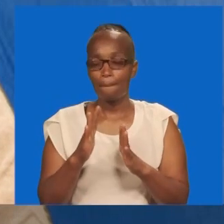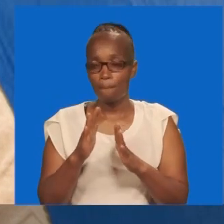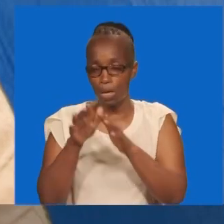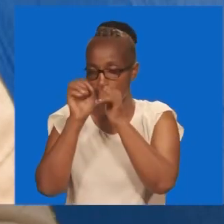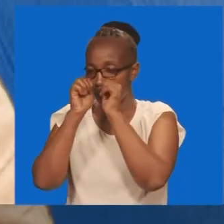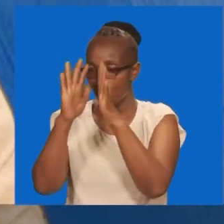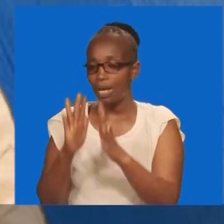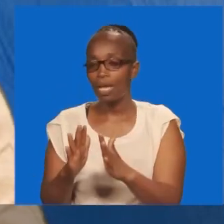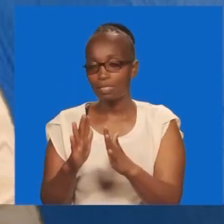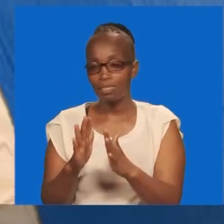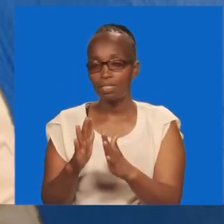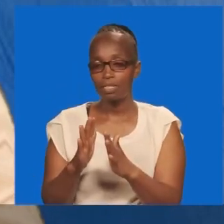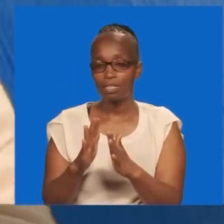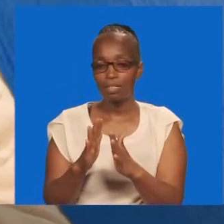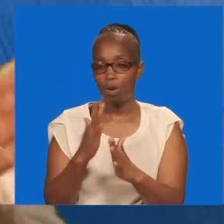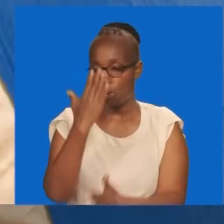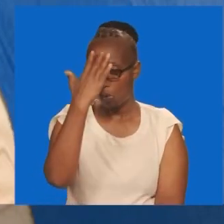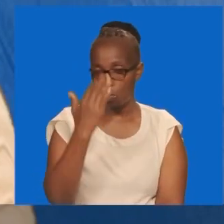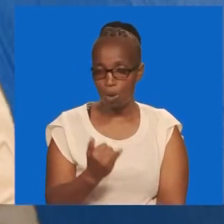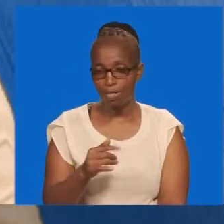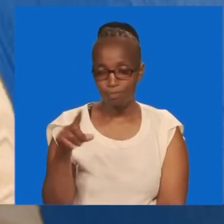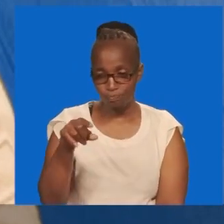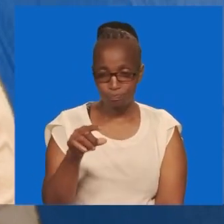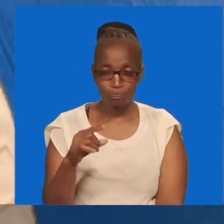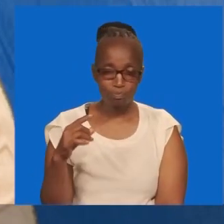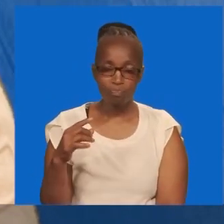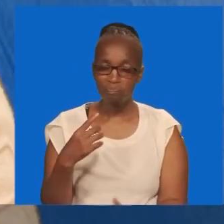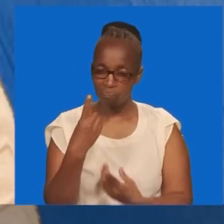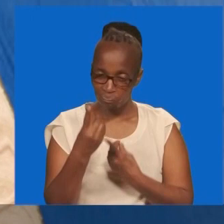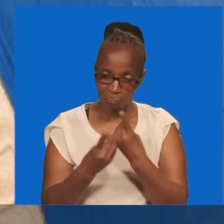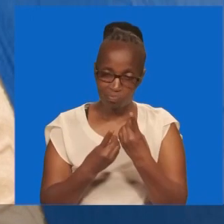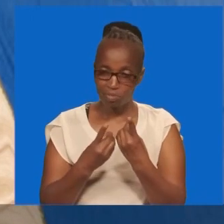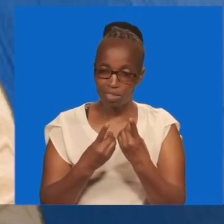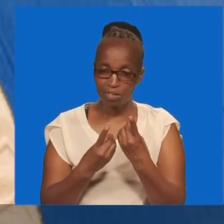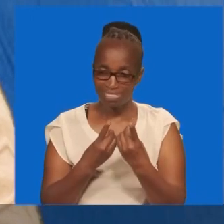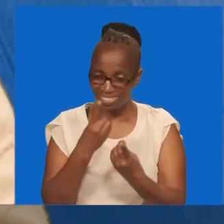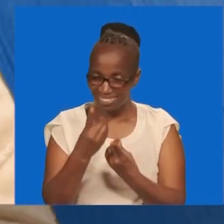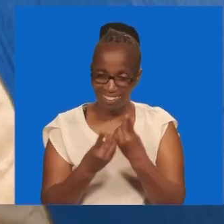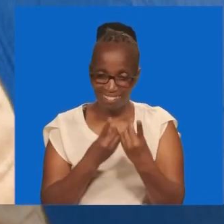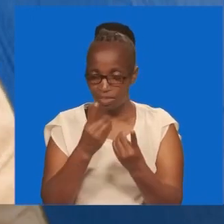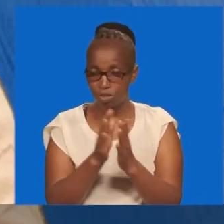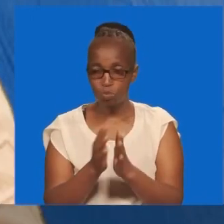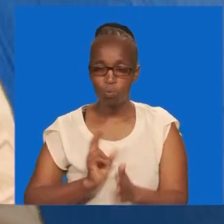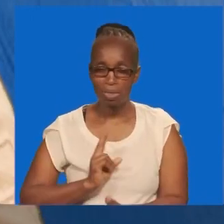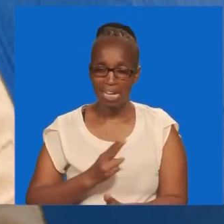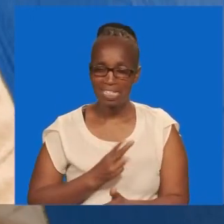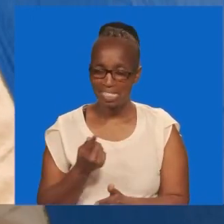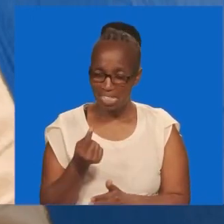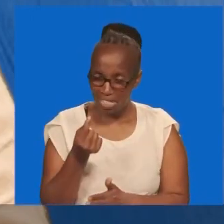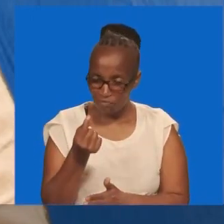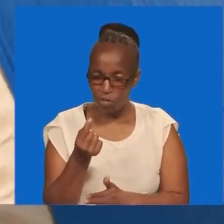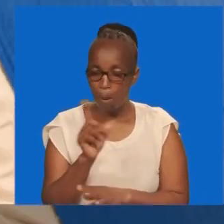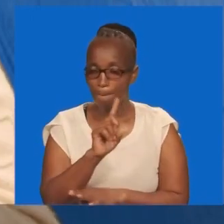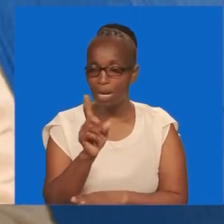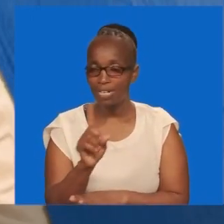hilo fundisho. Pia nawe mpenzi mtazamaji, mbarikiwa sana. Maana umeweza kutembea pamoja nasi kuanzia hayo